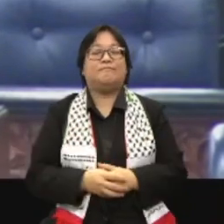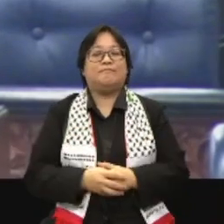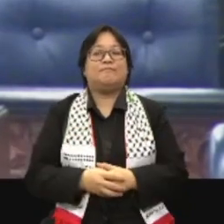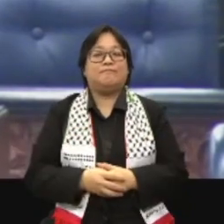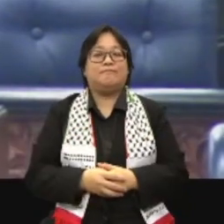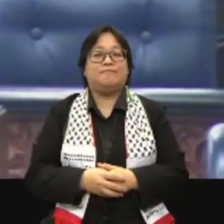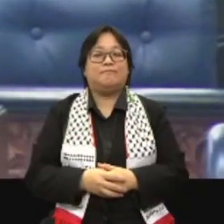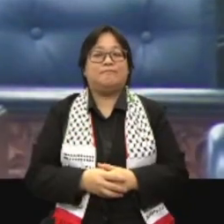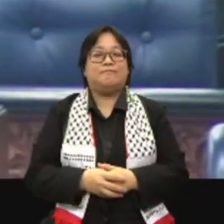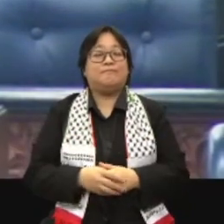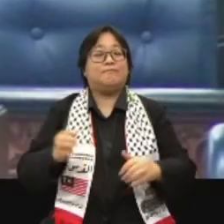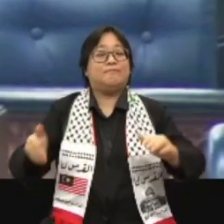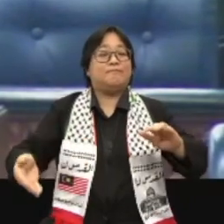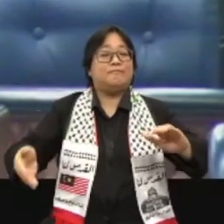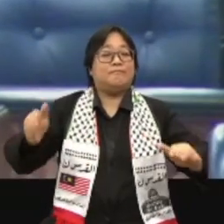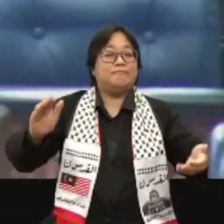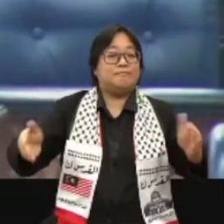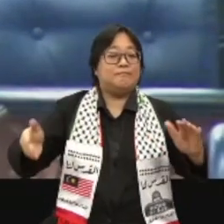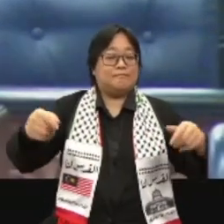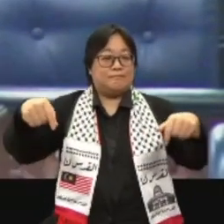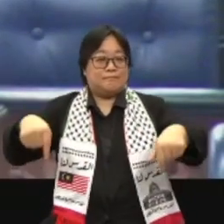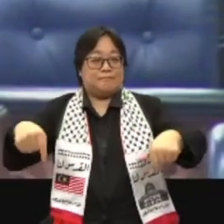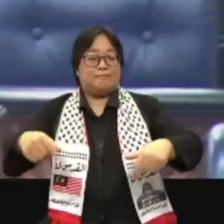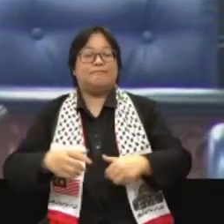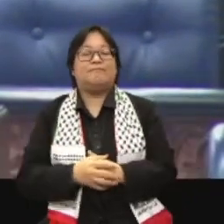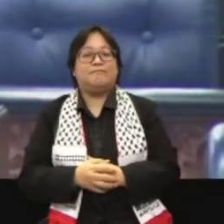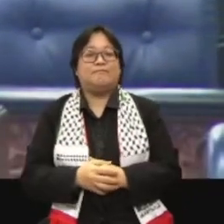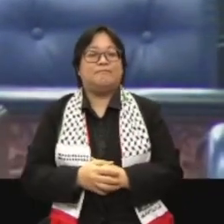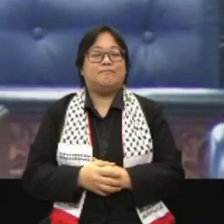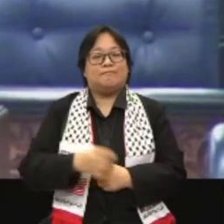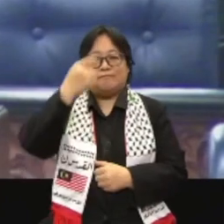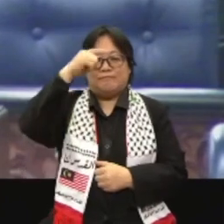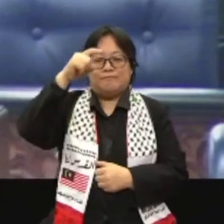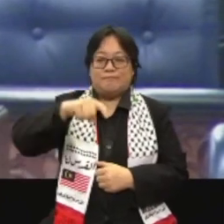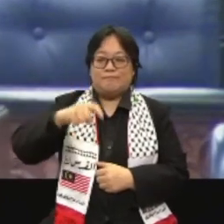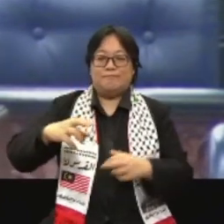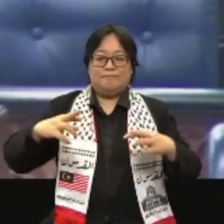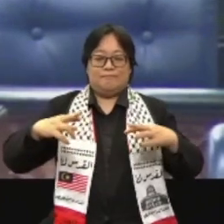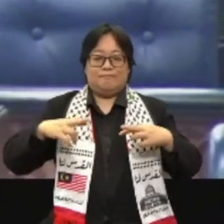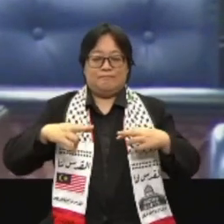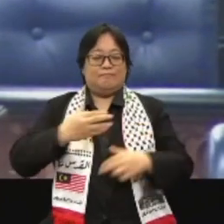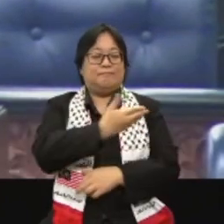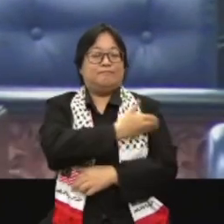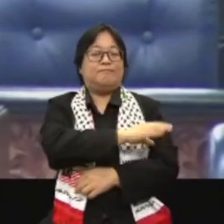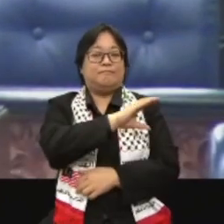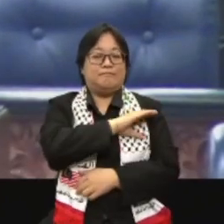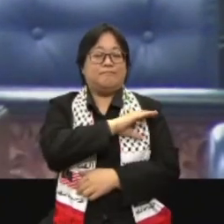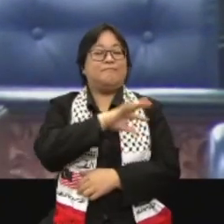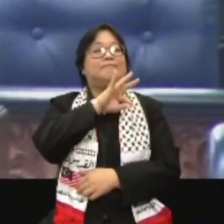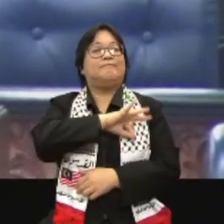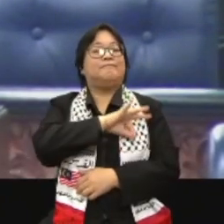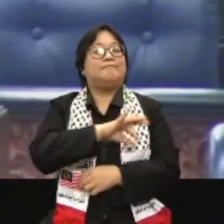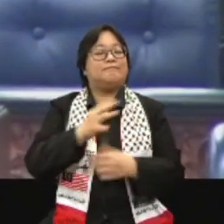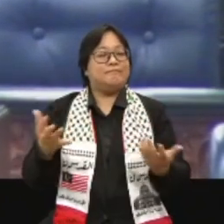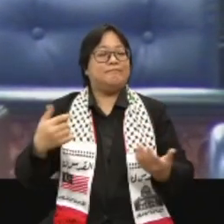berkesan berbanding dengan hari ini sebab itu bagi mastikan pesar Polis dan polis menerima manfaat